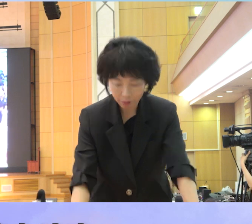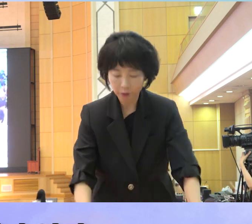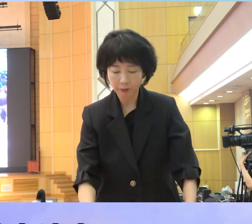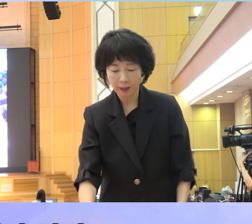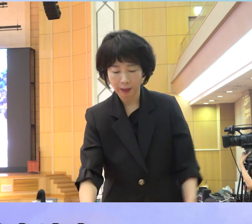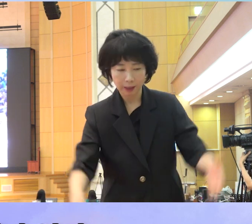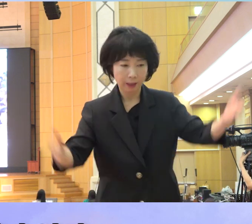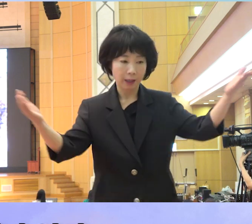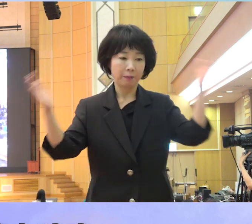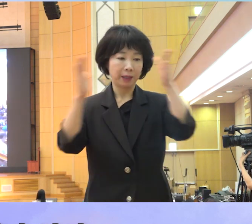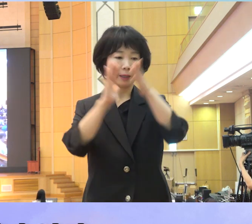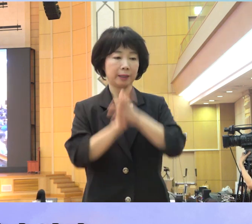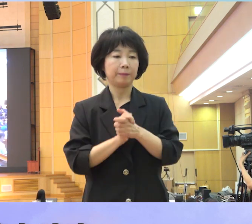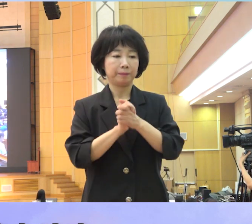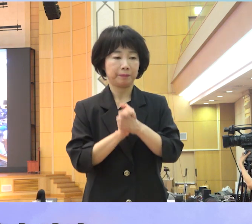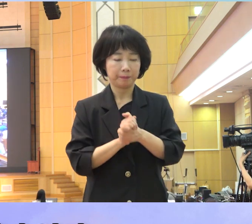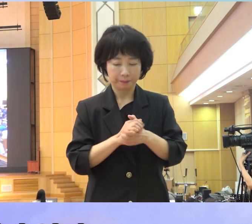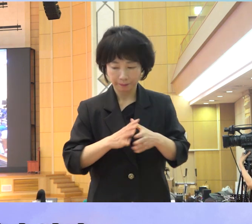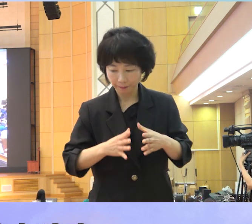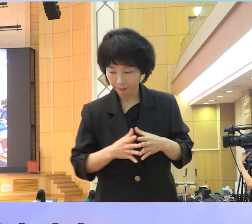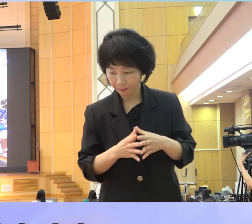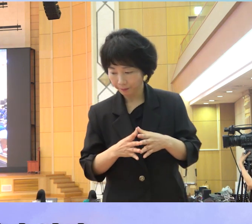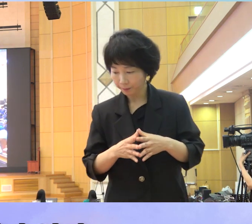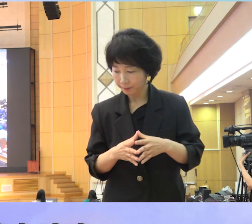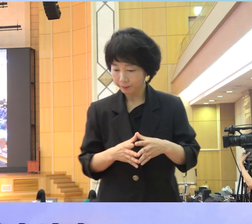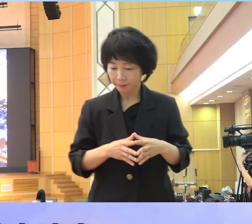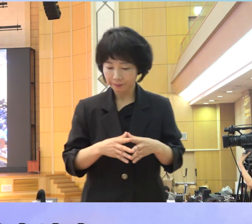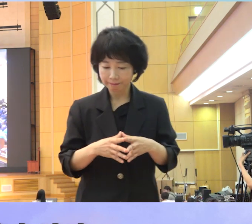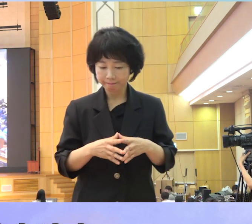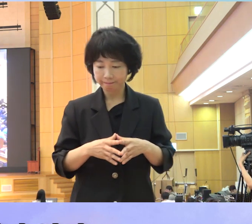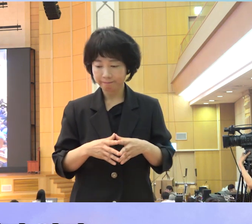감사드리고 예수님의 이름으로 기도드리옵나이다.